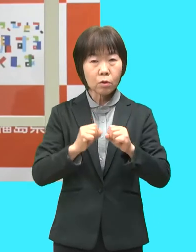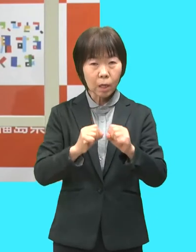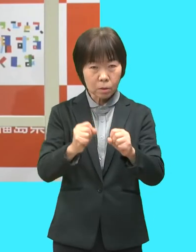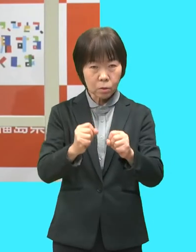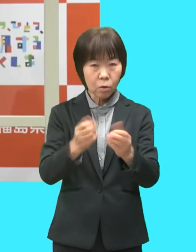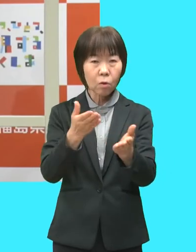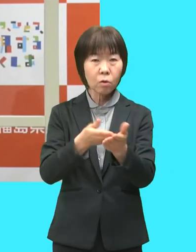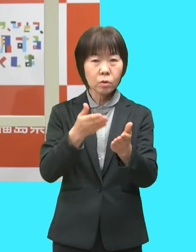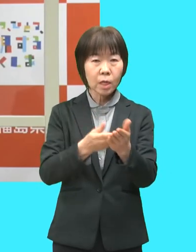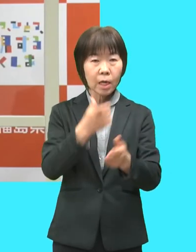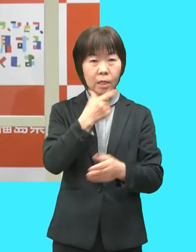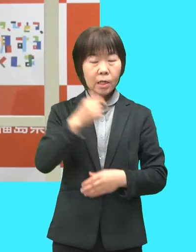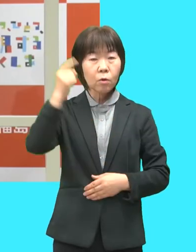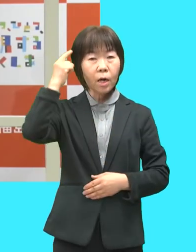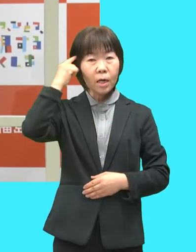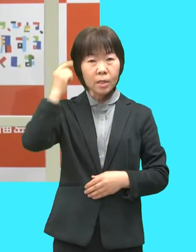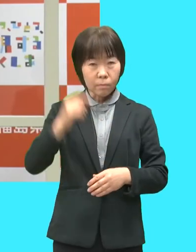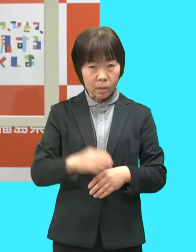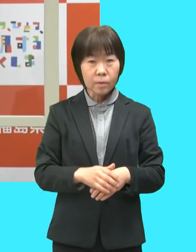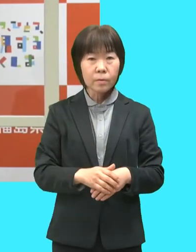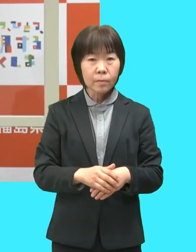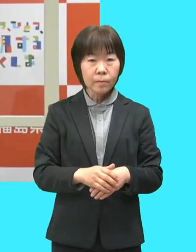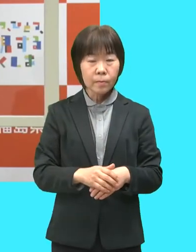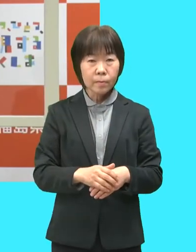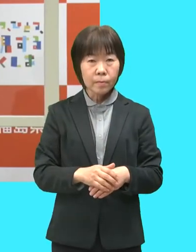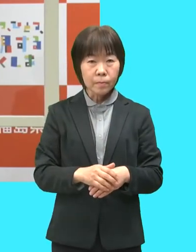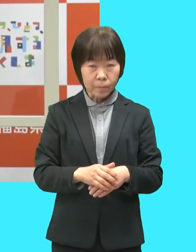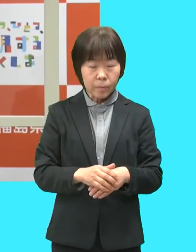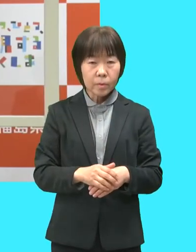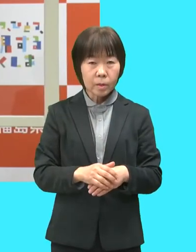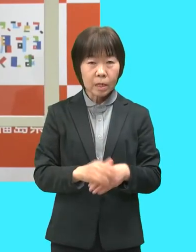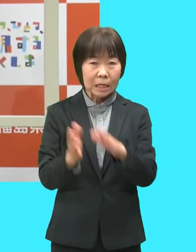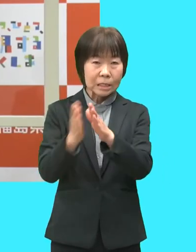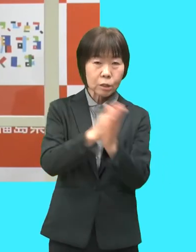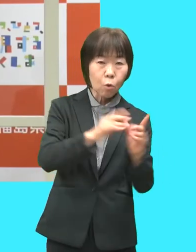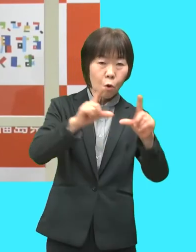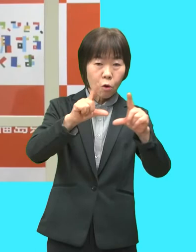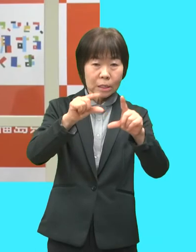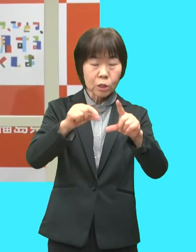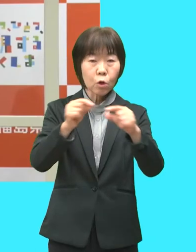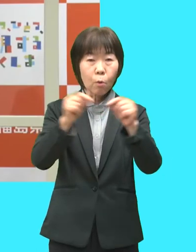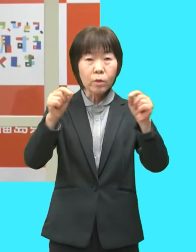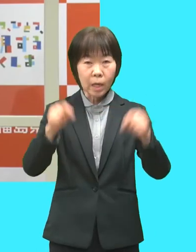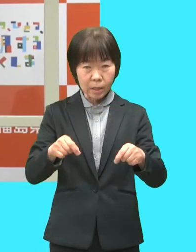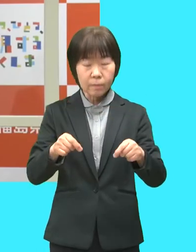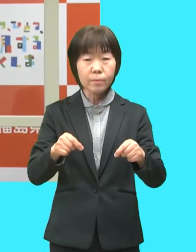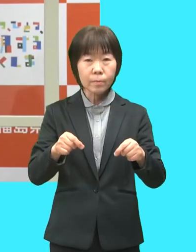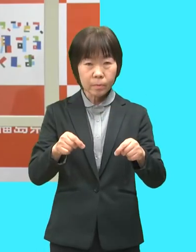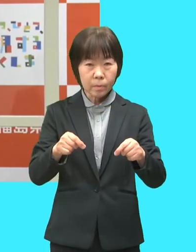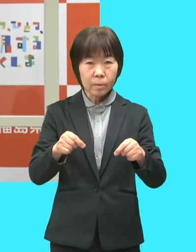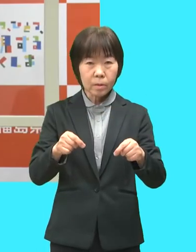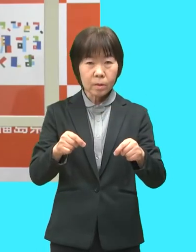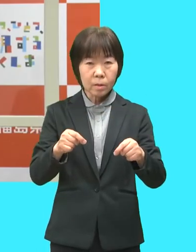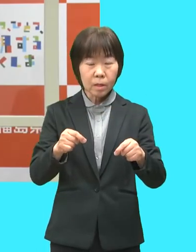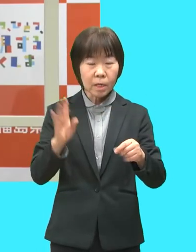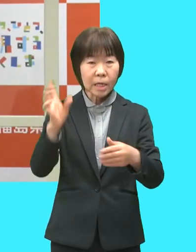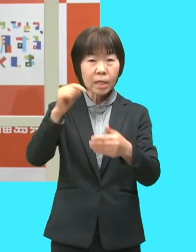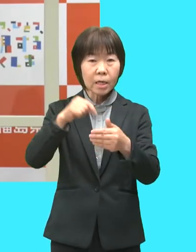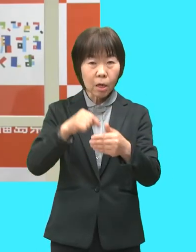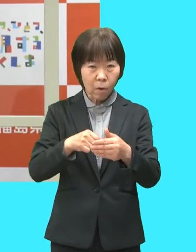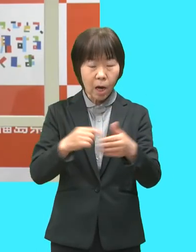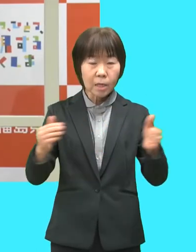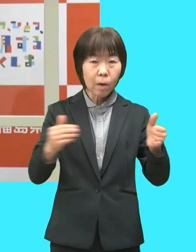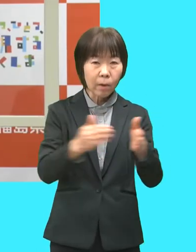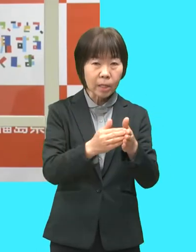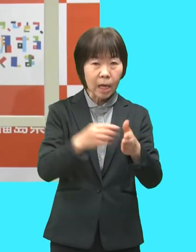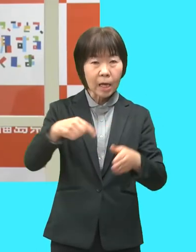訴えていきたいと考えております。また死亡率の問題であります。福島県においてはこれ